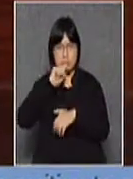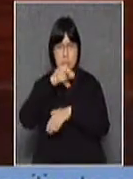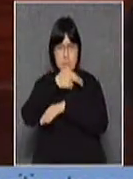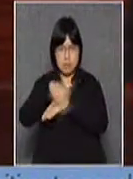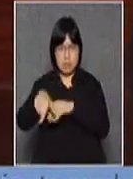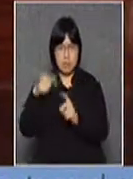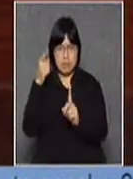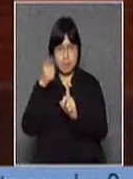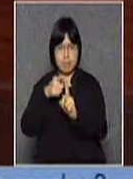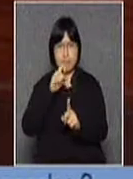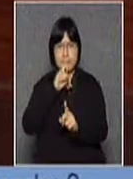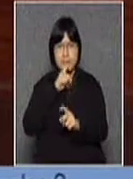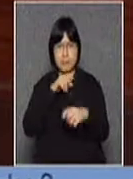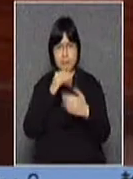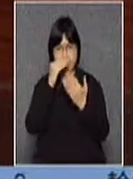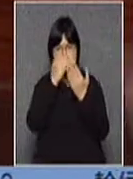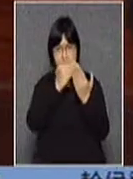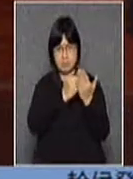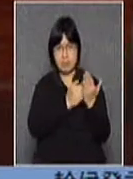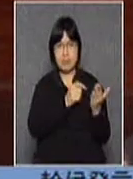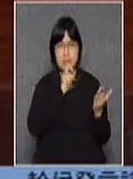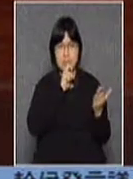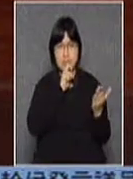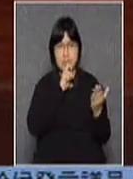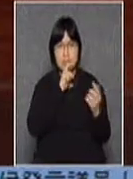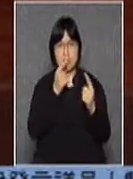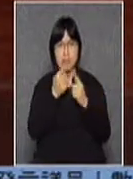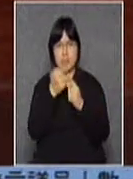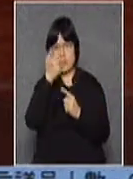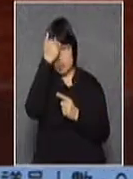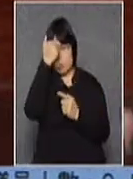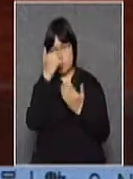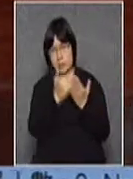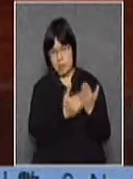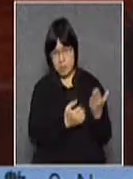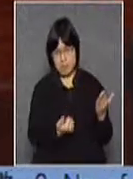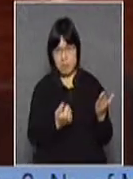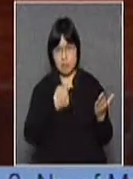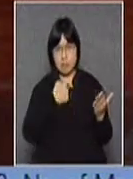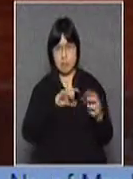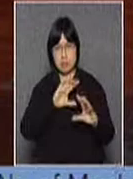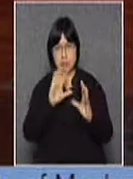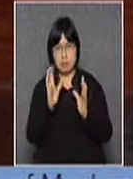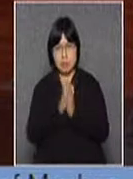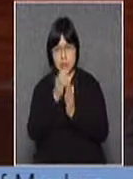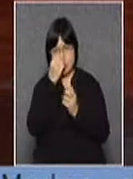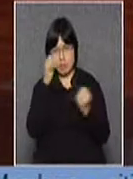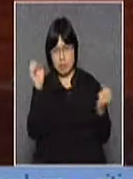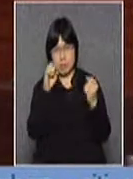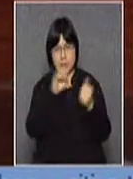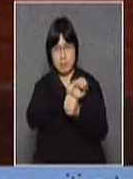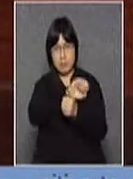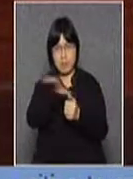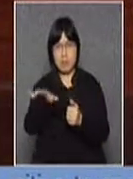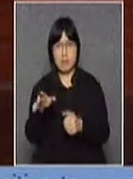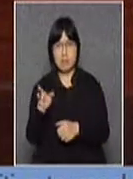的、有步骤嘅程序，亦都系一个民主嘅程序，是必须要各全港讨论、公开咨询，不是因